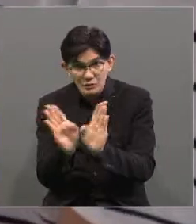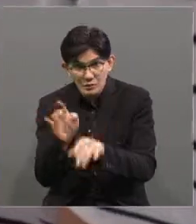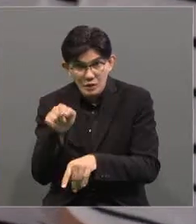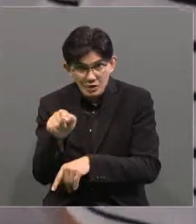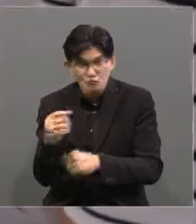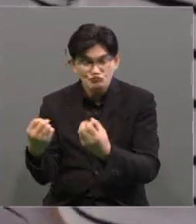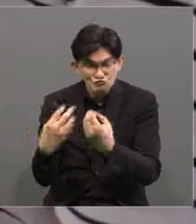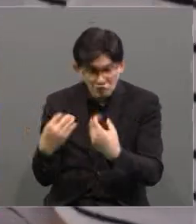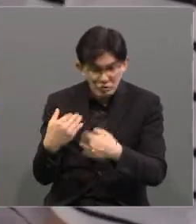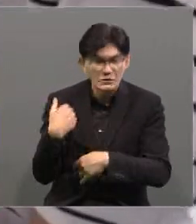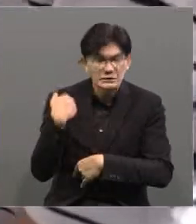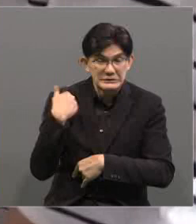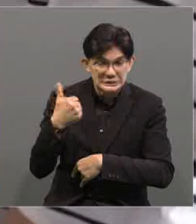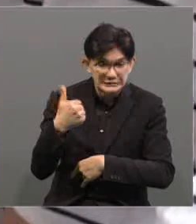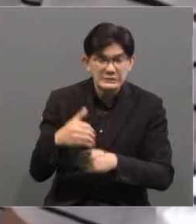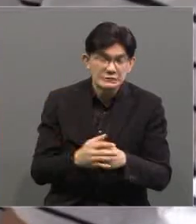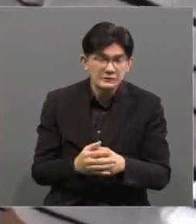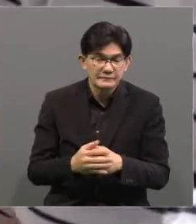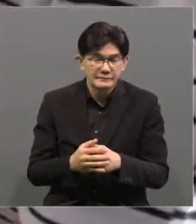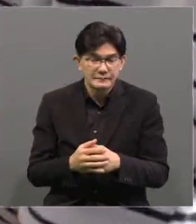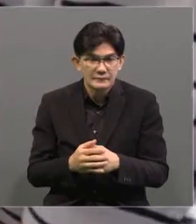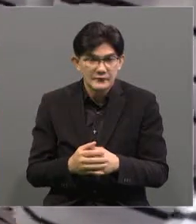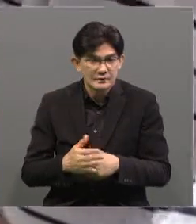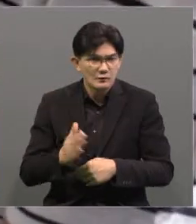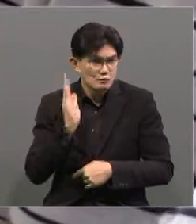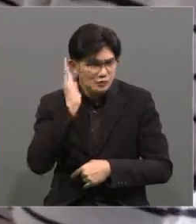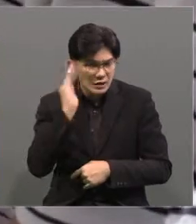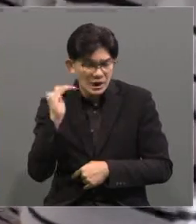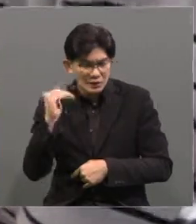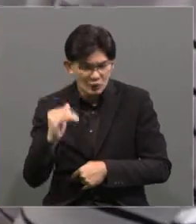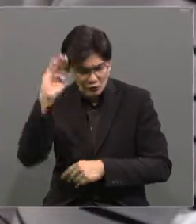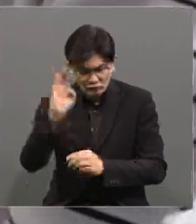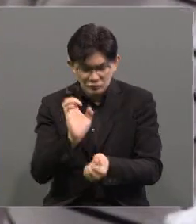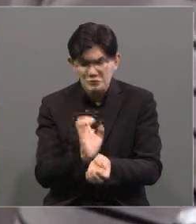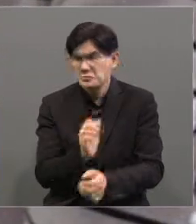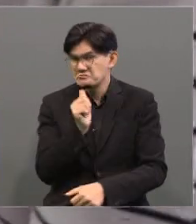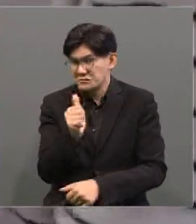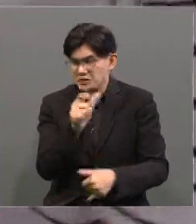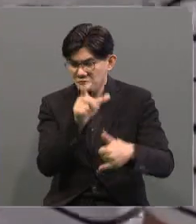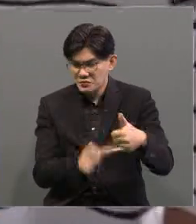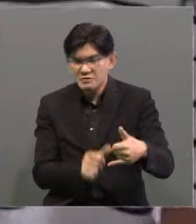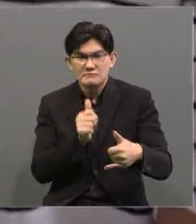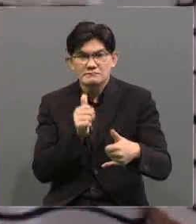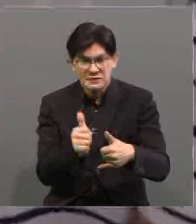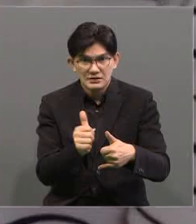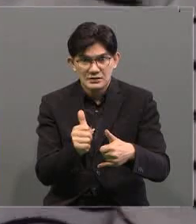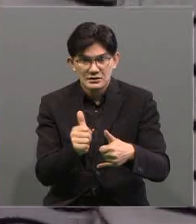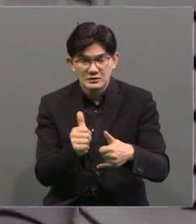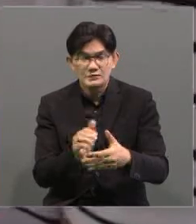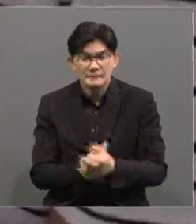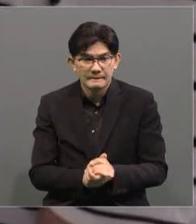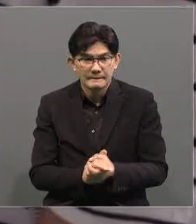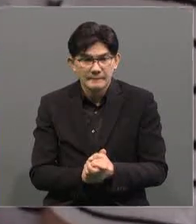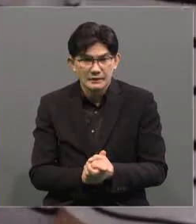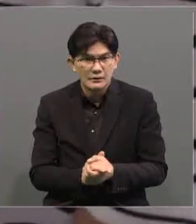ของน้องเนี่ยก็สอนเรื่องนี้มาตลอดยืนยันเลยว่าน้องชายเป็นตำรวจน้ำดีพูดได้เต็มปากเต็มคำว่าน้องเป็น